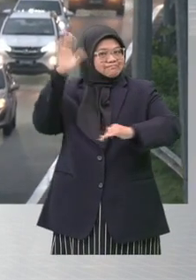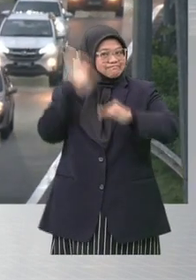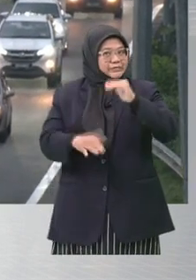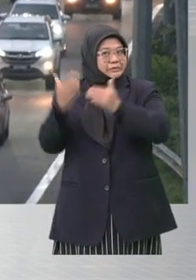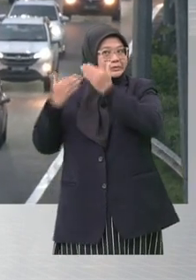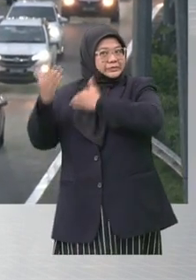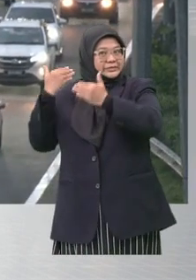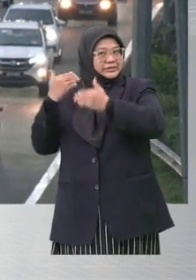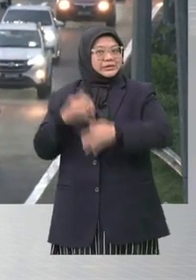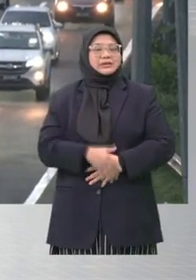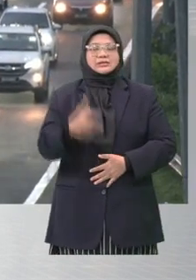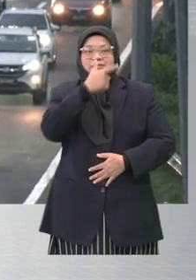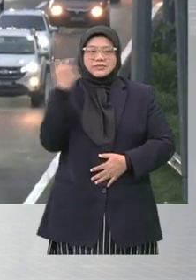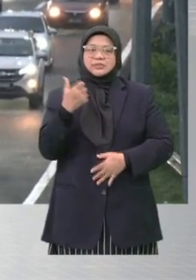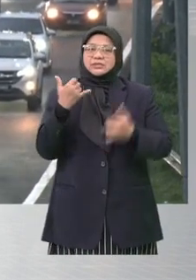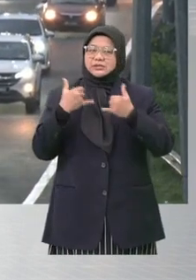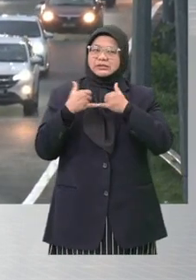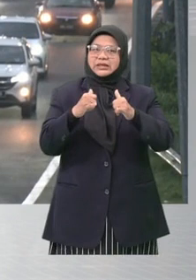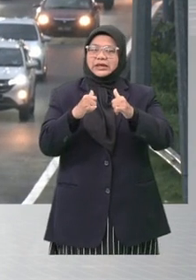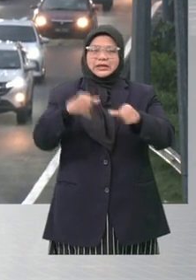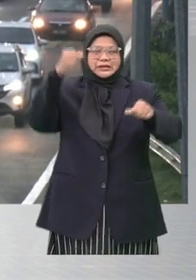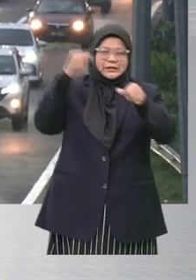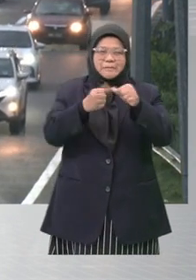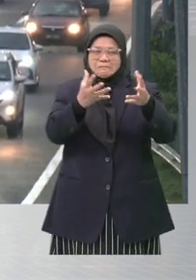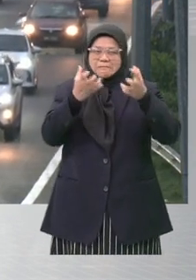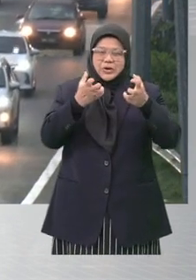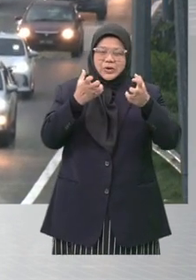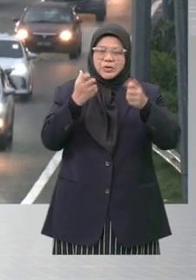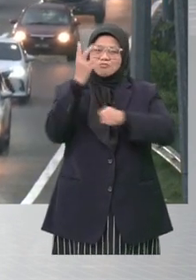juga pengguna masih ingin membalas dendam.